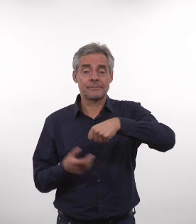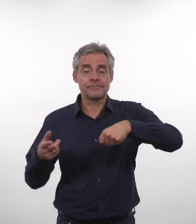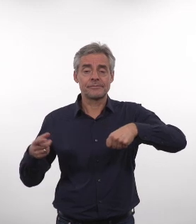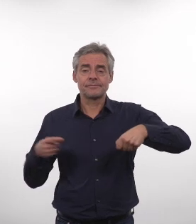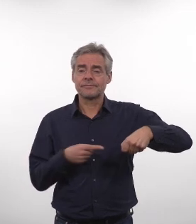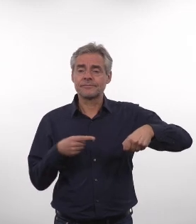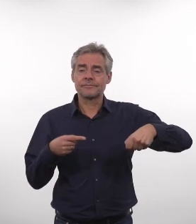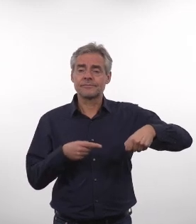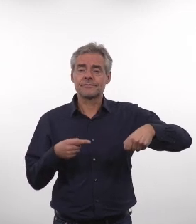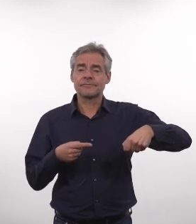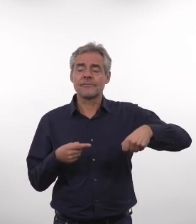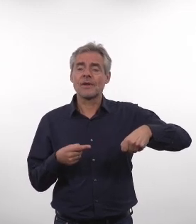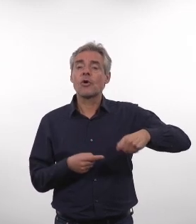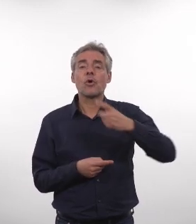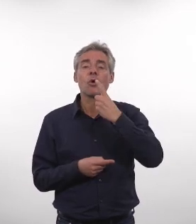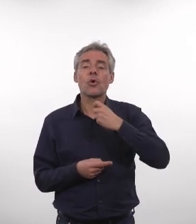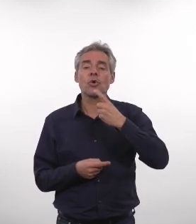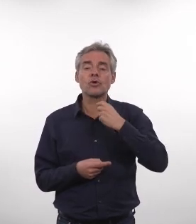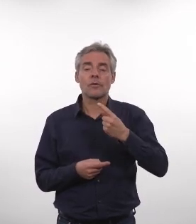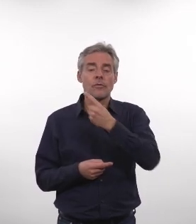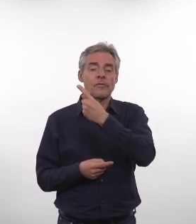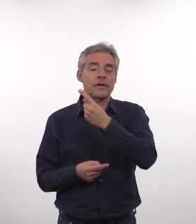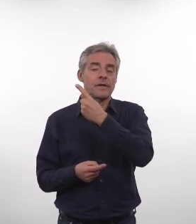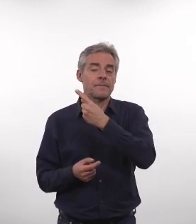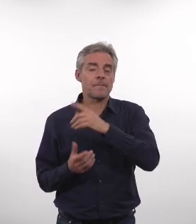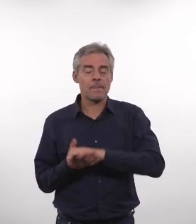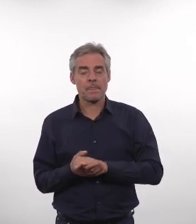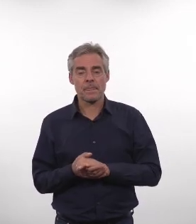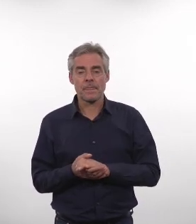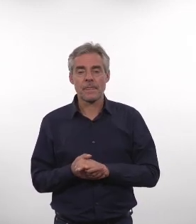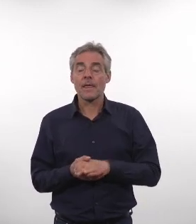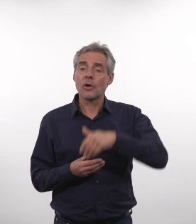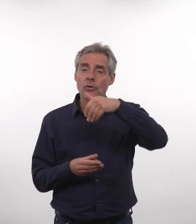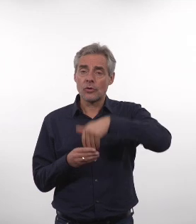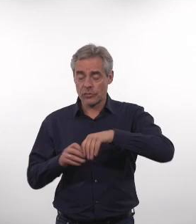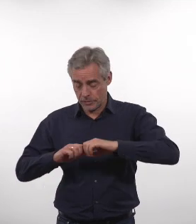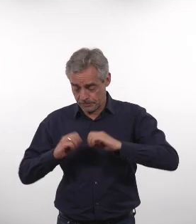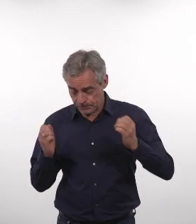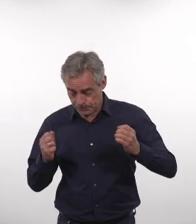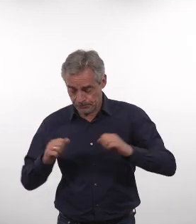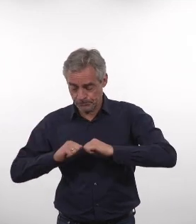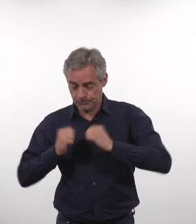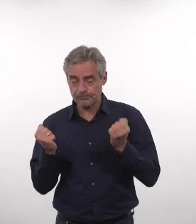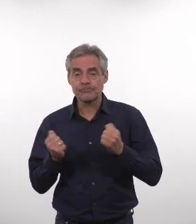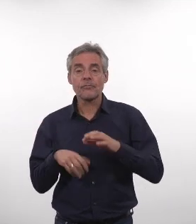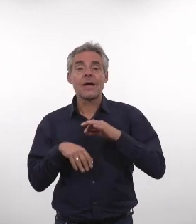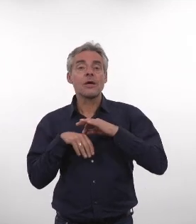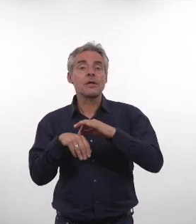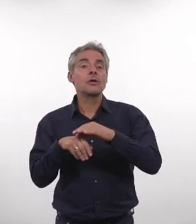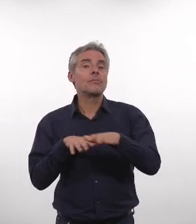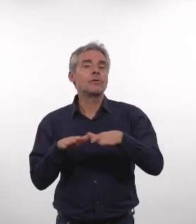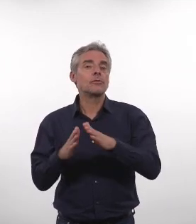sacoche rouge que vous voyez à l'écran. Donc, elle contient à la fois un guide méthodologique,